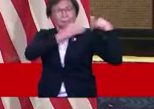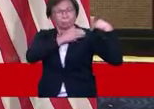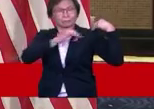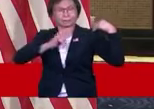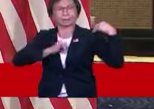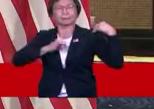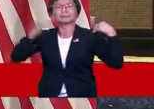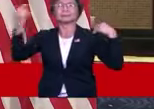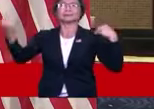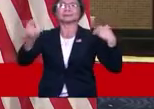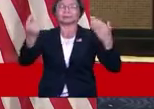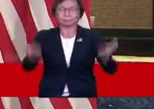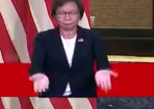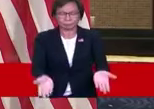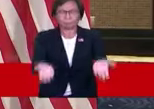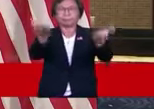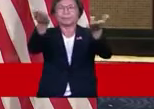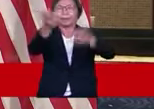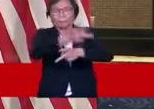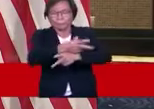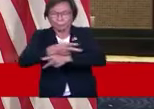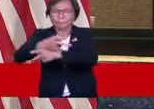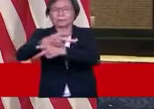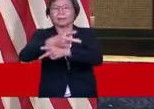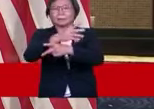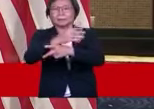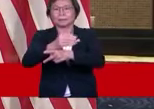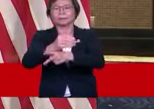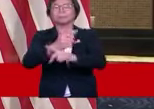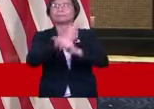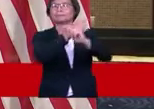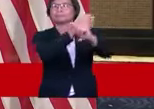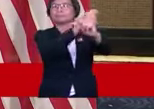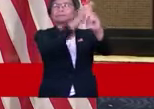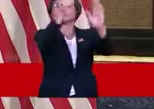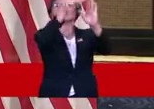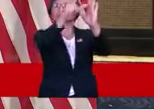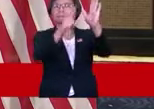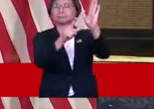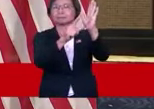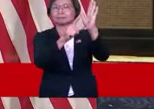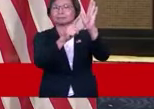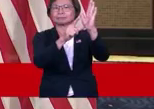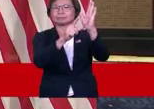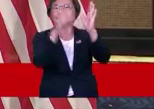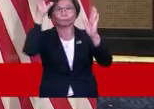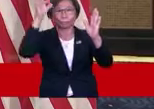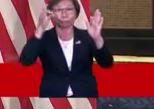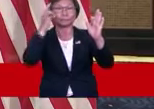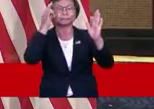menjunjung lindungi dan mempertahankan pelembagaan